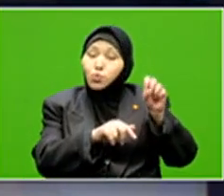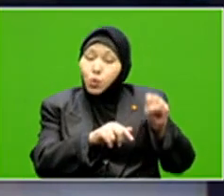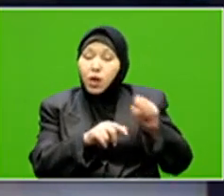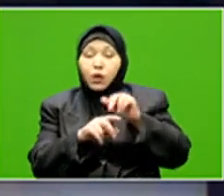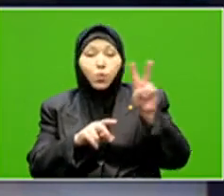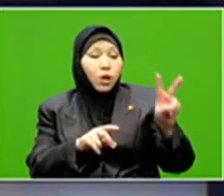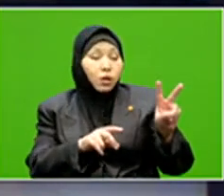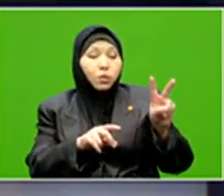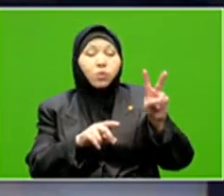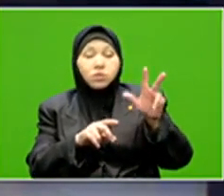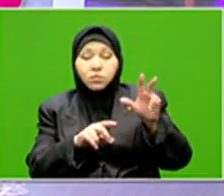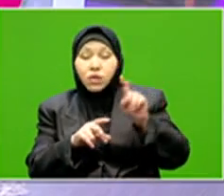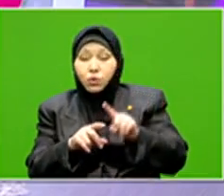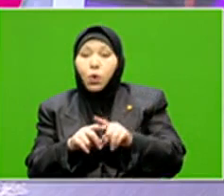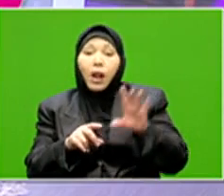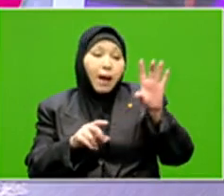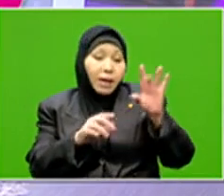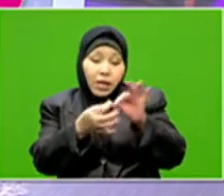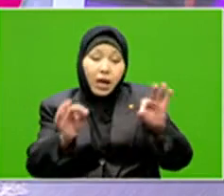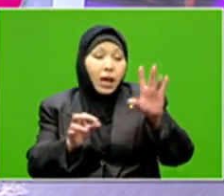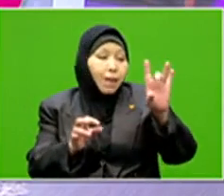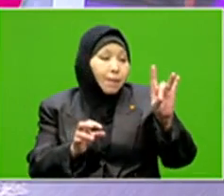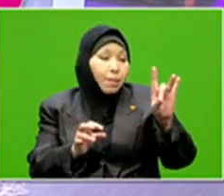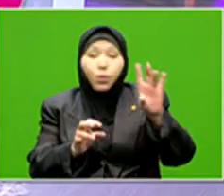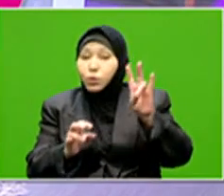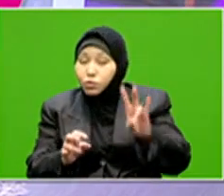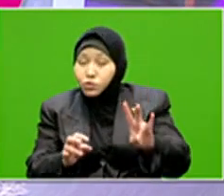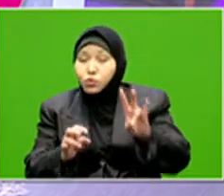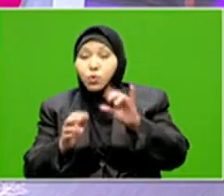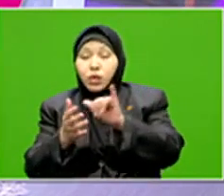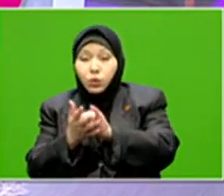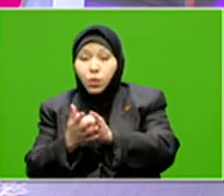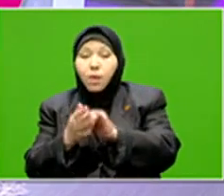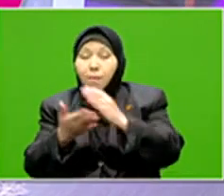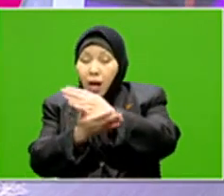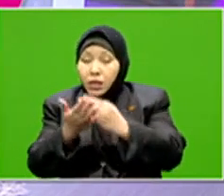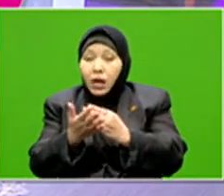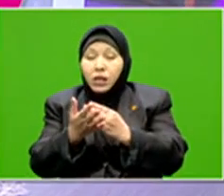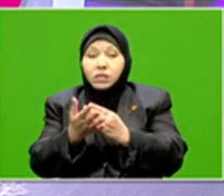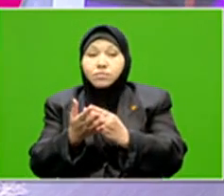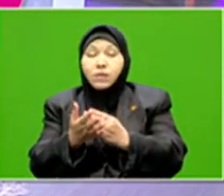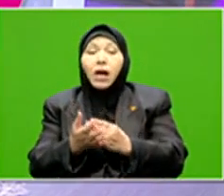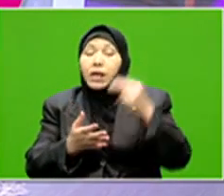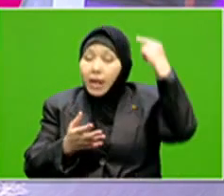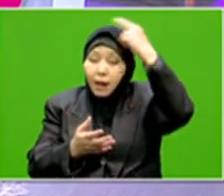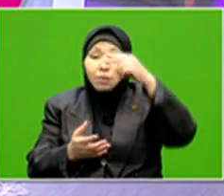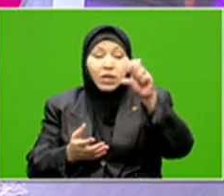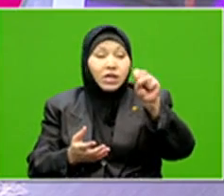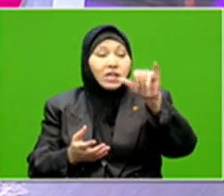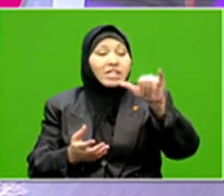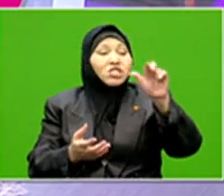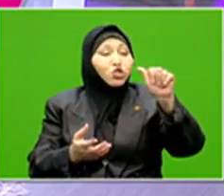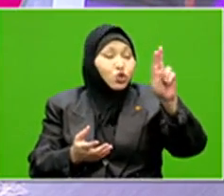ayat yang ke-87, salah satu anekdot ataupun bahagian kisah Nabi Syuaib alaihi salam ketika